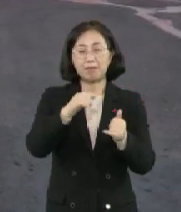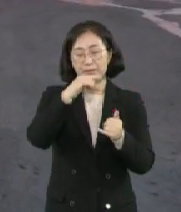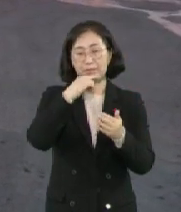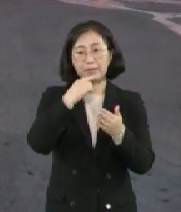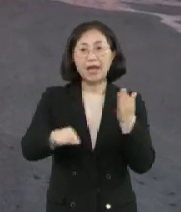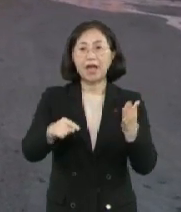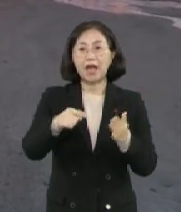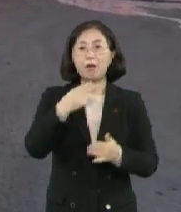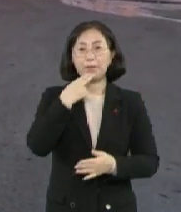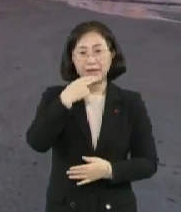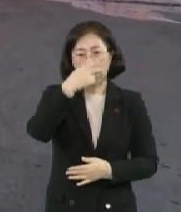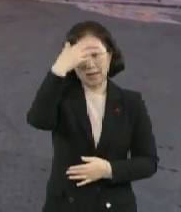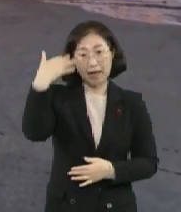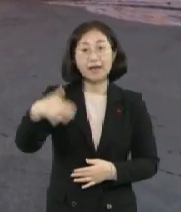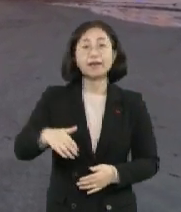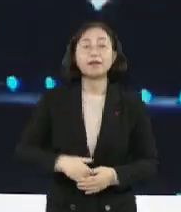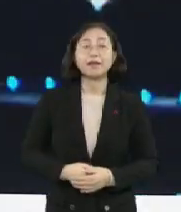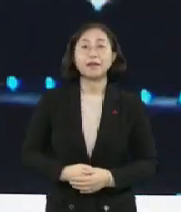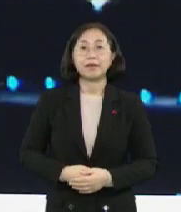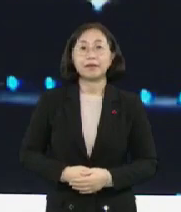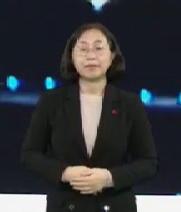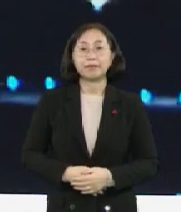없다고 밝혔습니다.